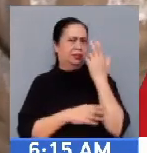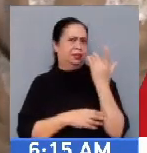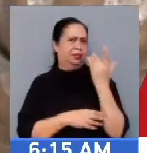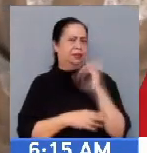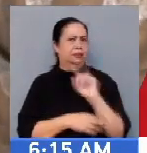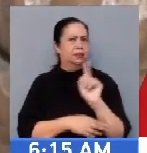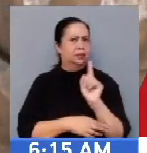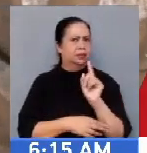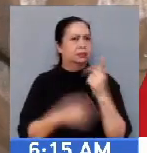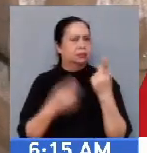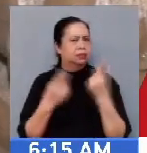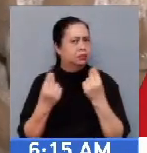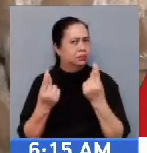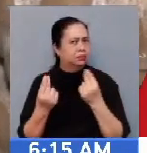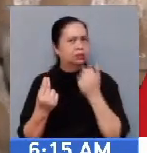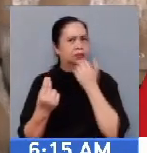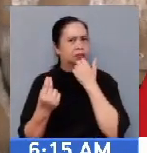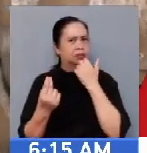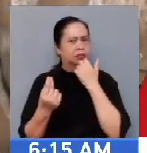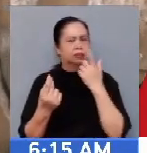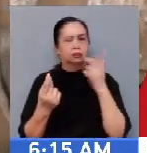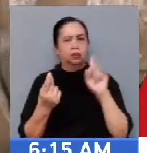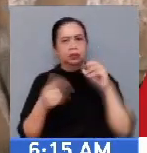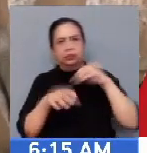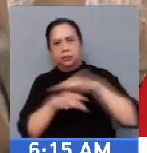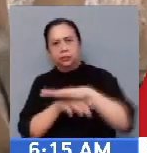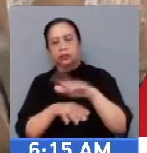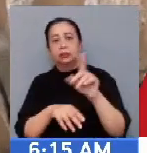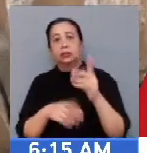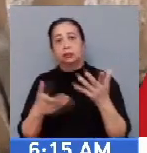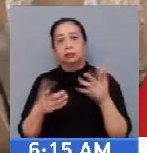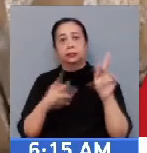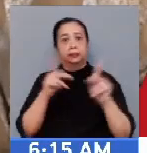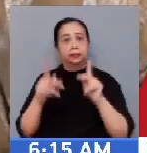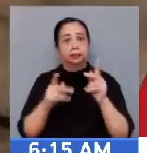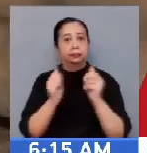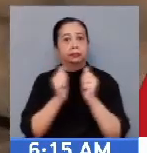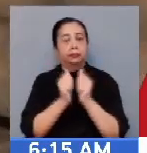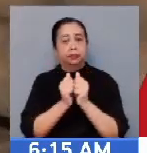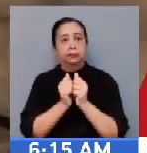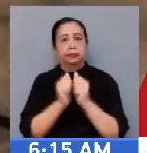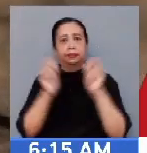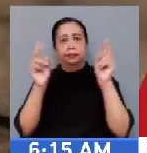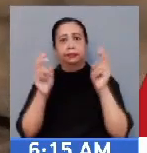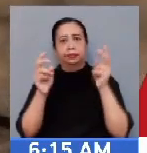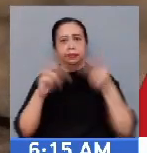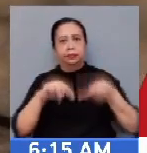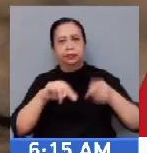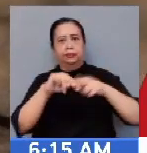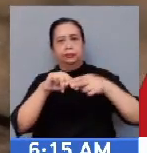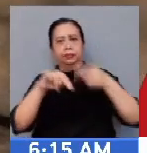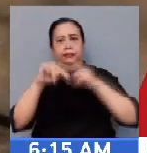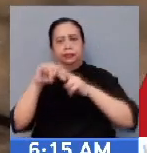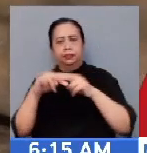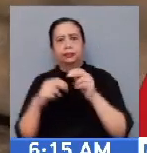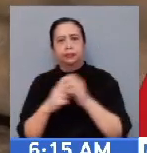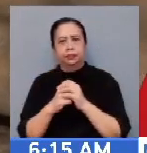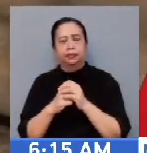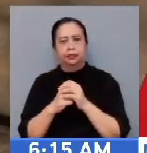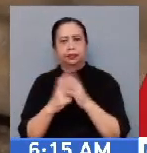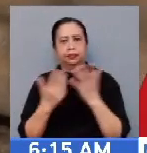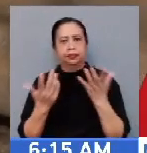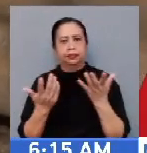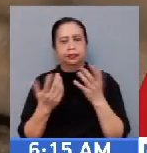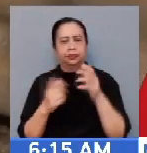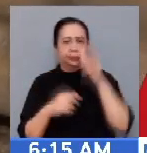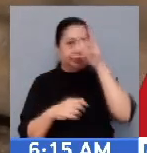Ano magiging epekto nito sa ating mga mamamayan? Pati ho yung sinasabing pagtaas sa presyo ng manok.